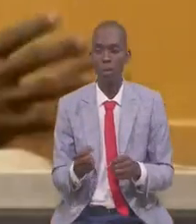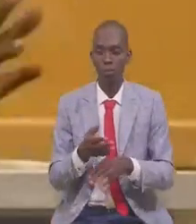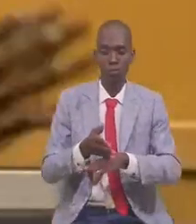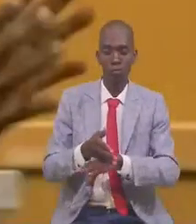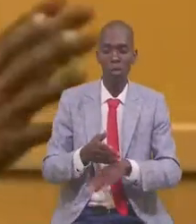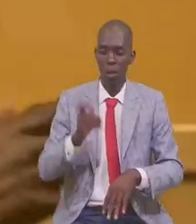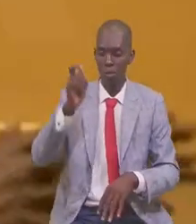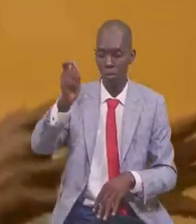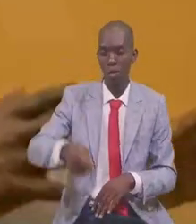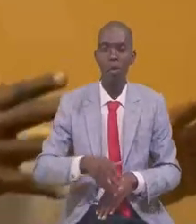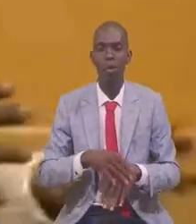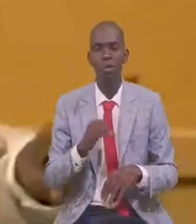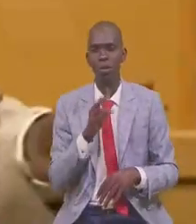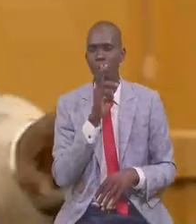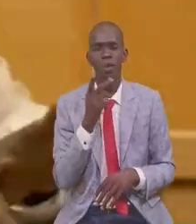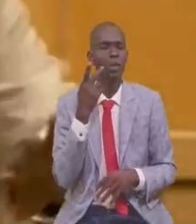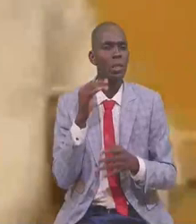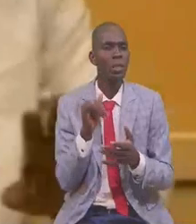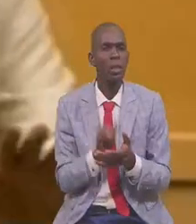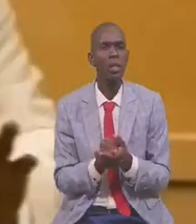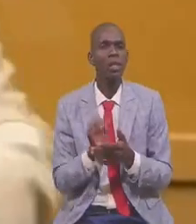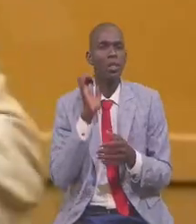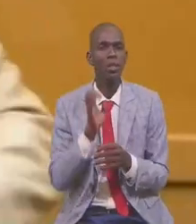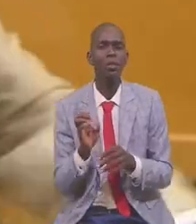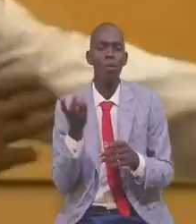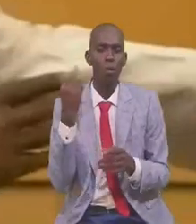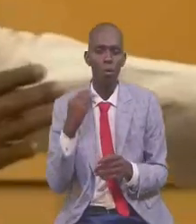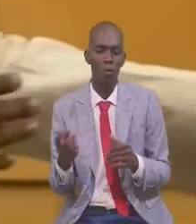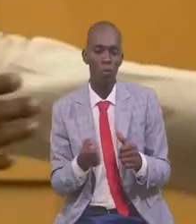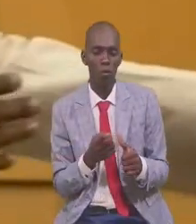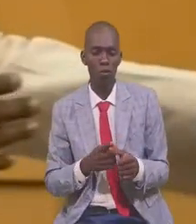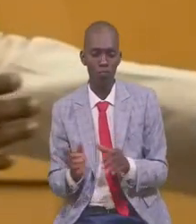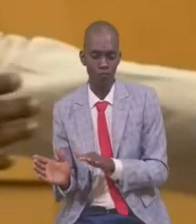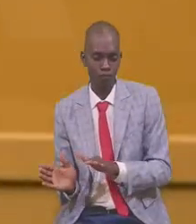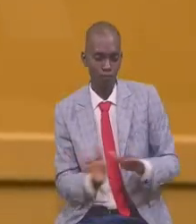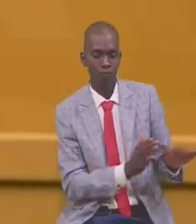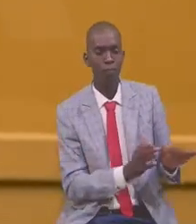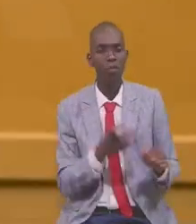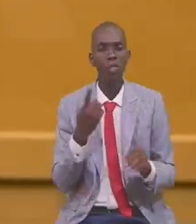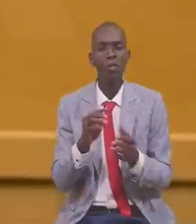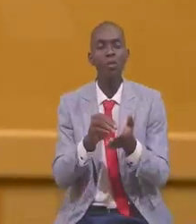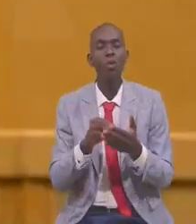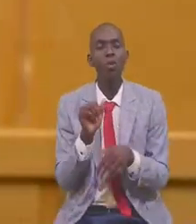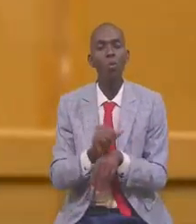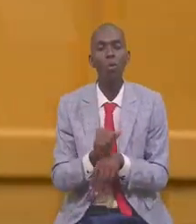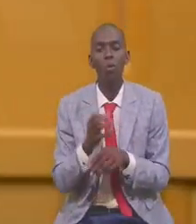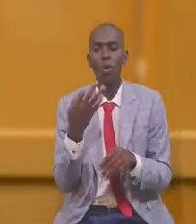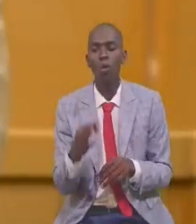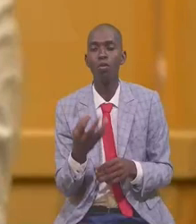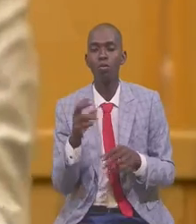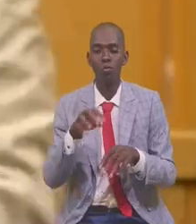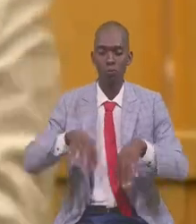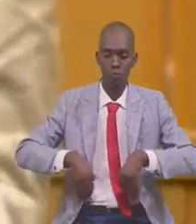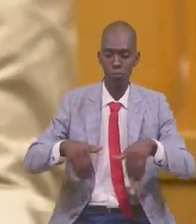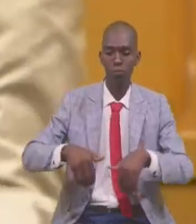ses jougs de bœuf. Il a dit, je brûle le pont derrière moi. Maintenant, la dernière